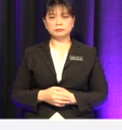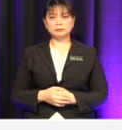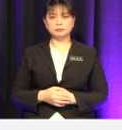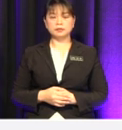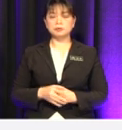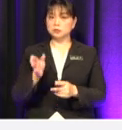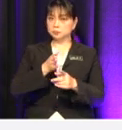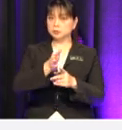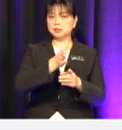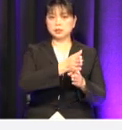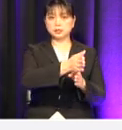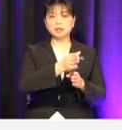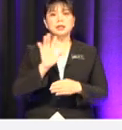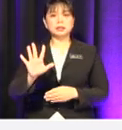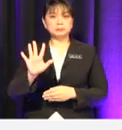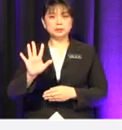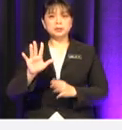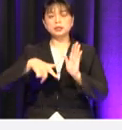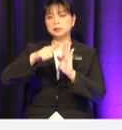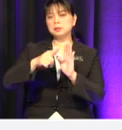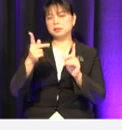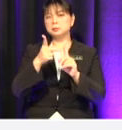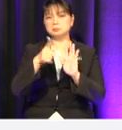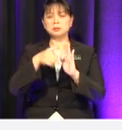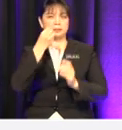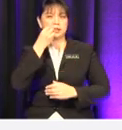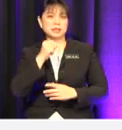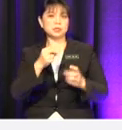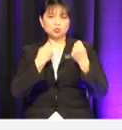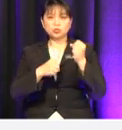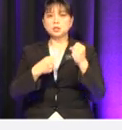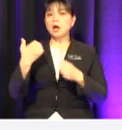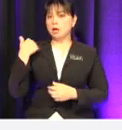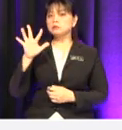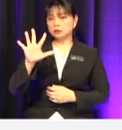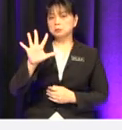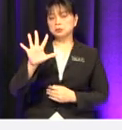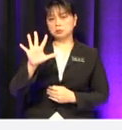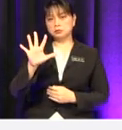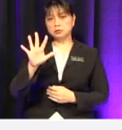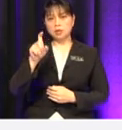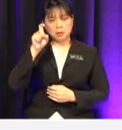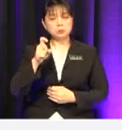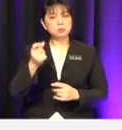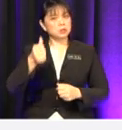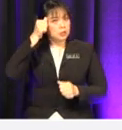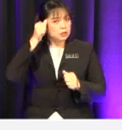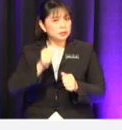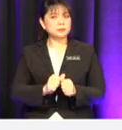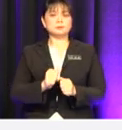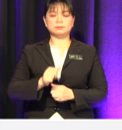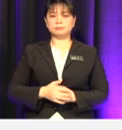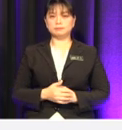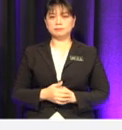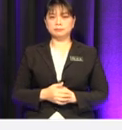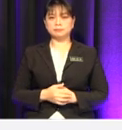lima pula lebih kepada pemakanan sukan oke Ada Lima topik yang perlu imbas kembali ya oke